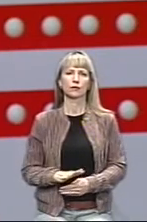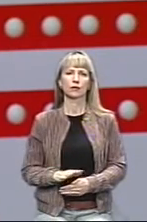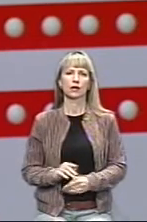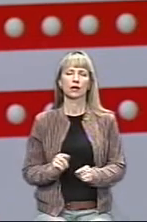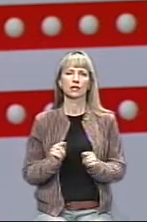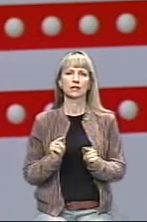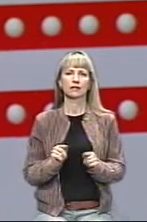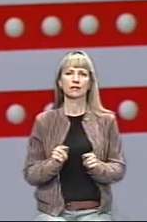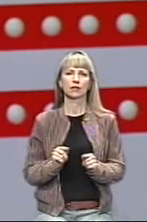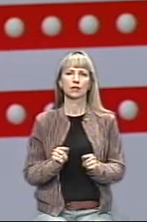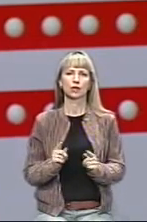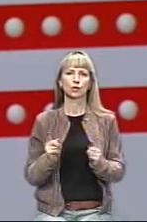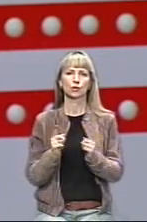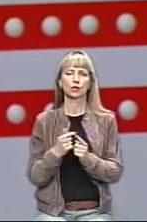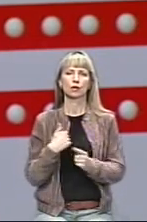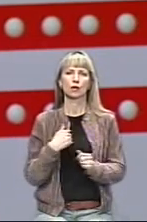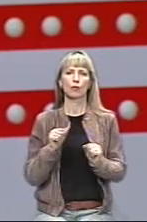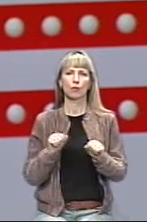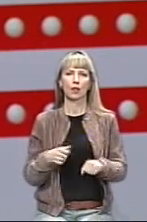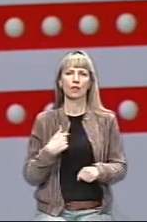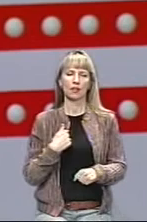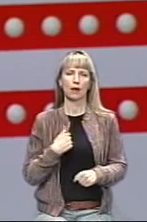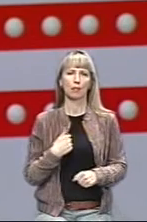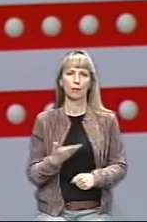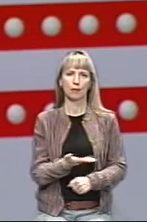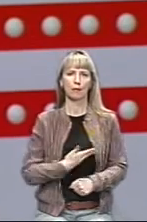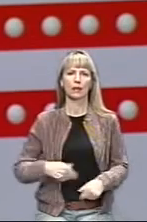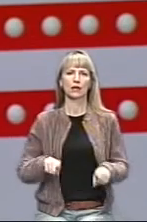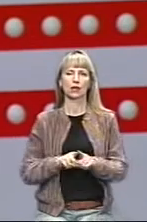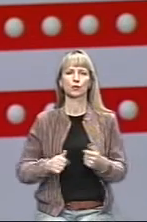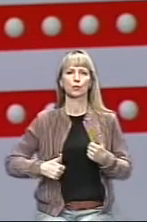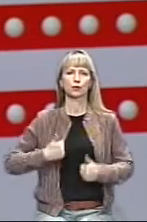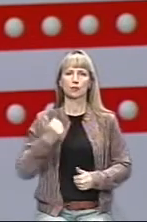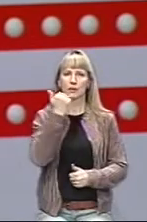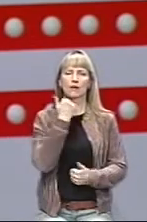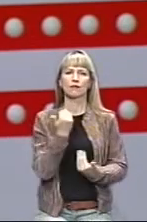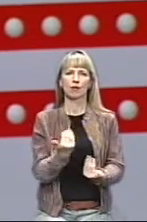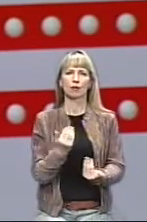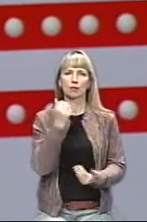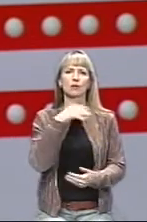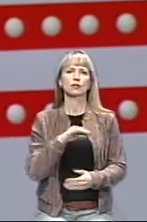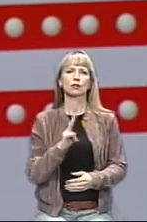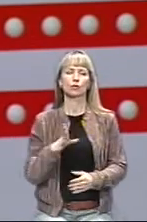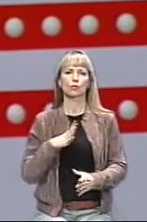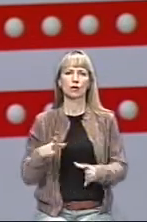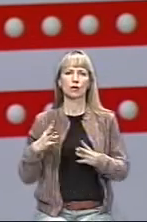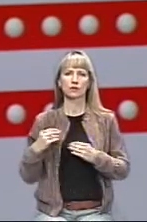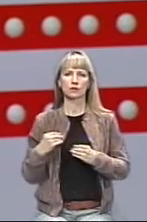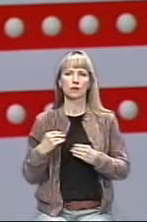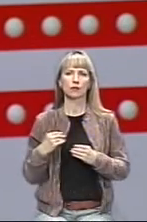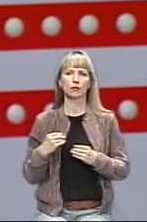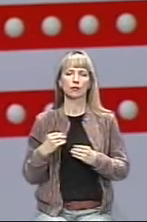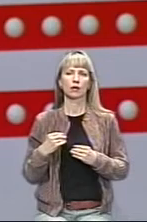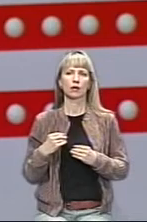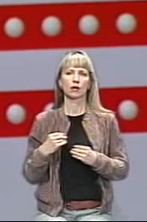звідти, захищаючи нас, могла нами теж пишатися. Спасибі вам, спасибі всім, хто був зараз з нами. Любомир Гузар